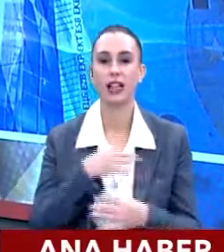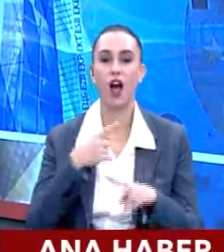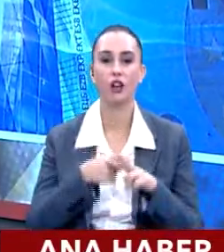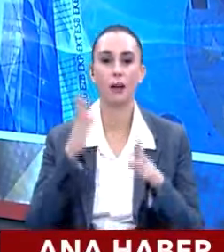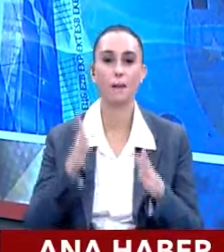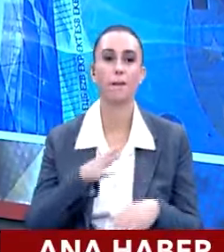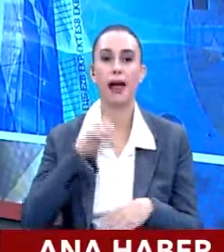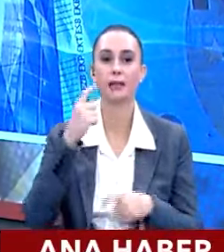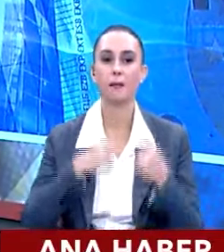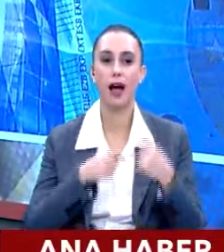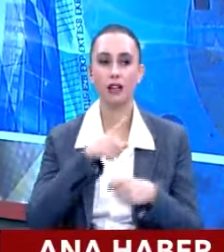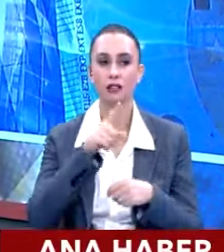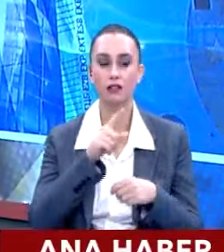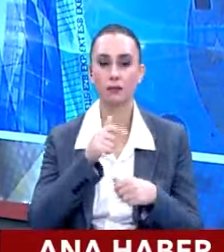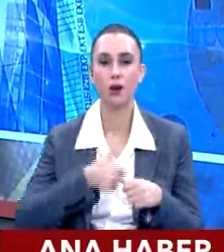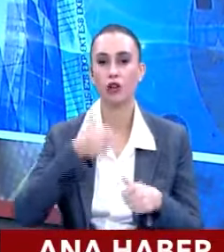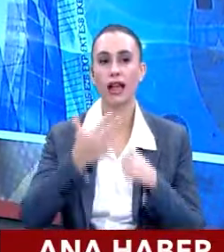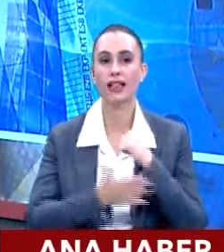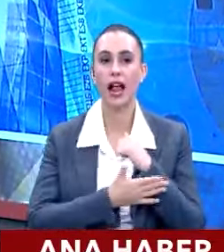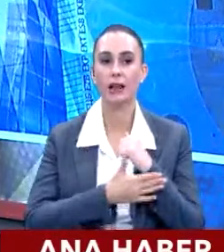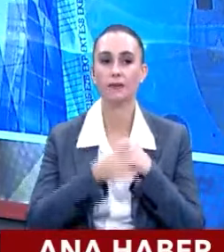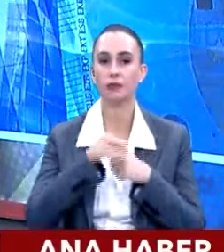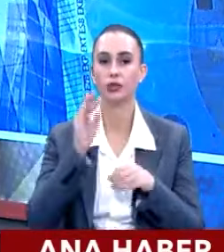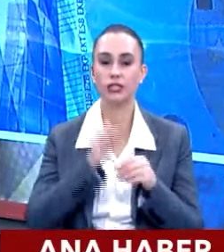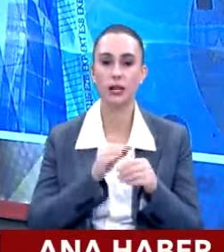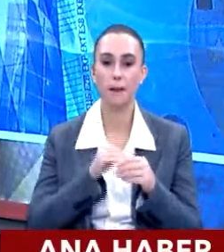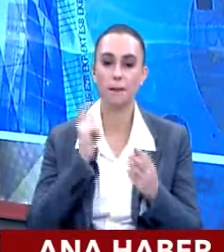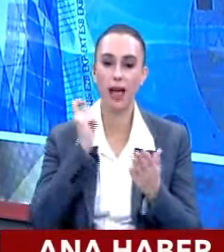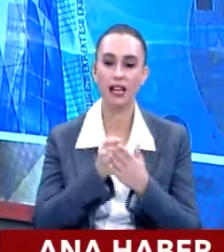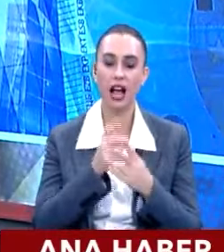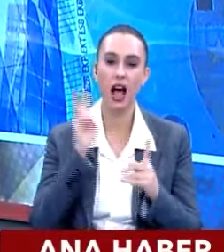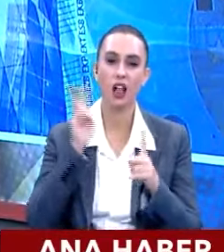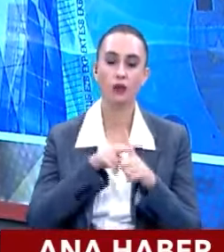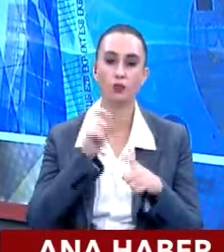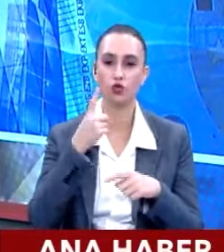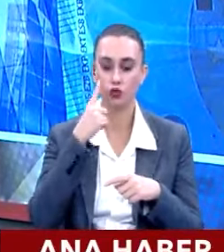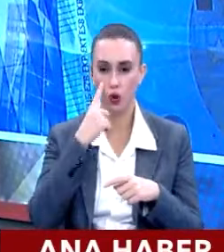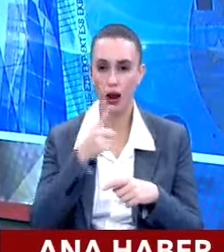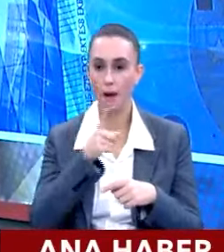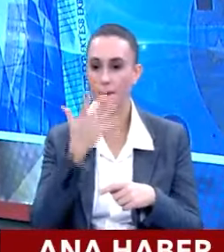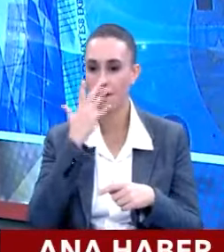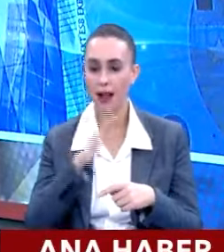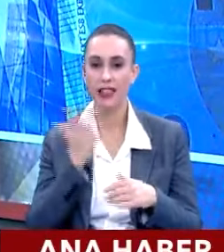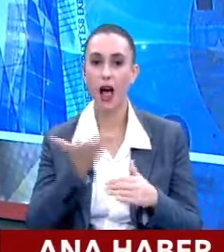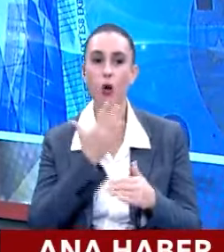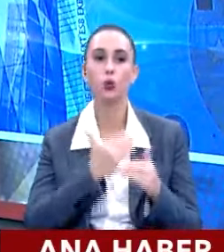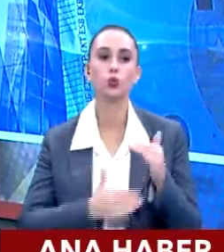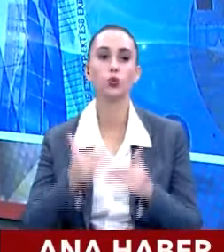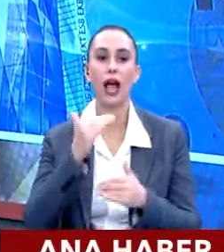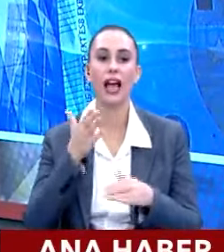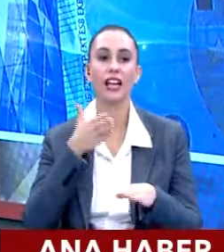Merkez Bankası Başkan Yardımcısı. Bu da Temmuz'da piyasa katılımcıları tarafından beklenen enflasyondan daha yüksek